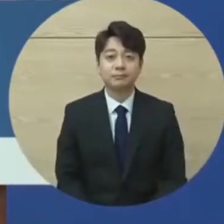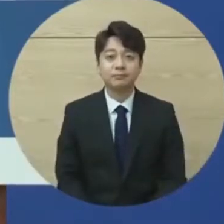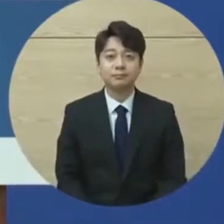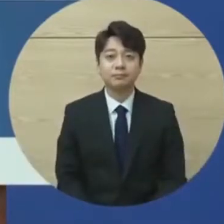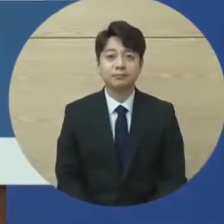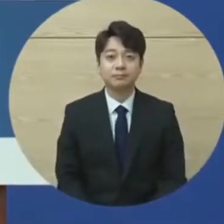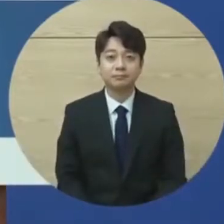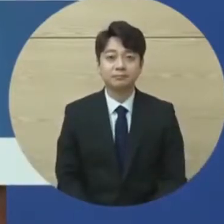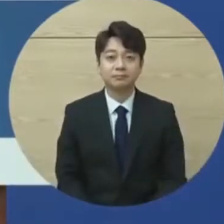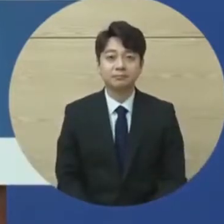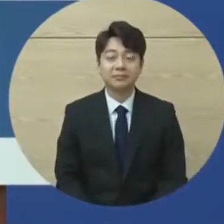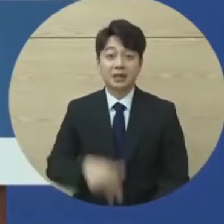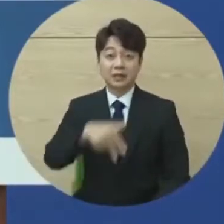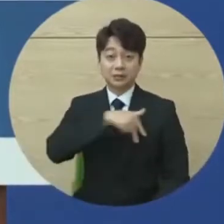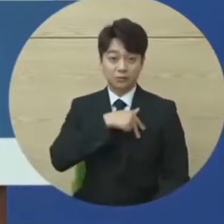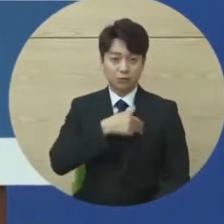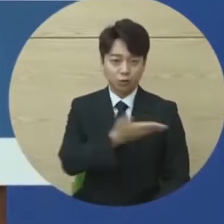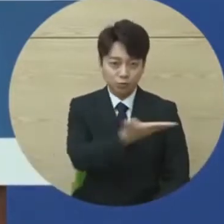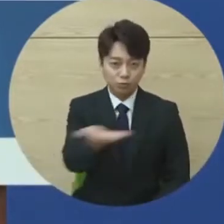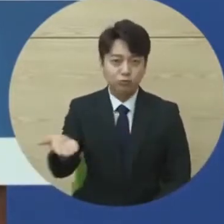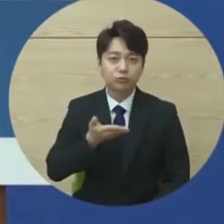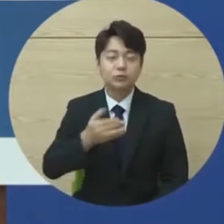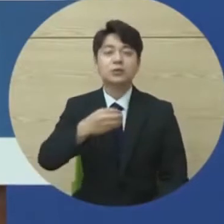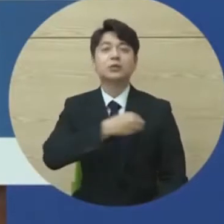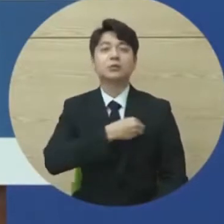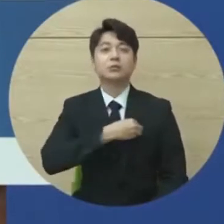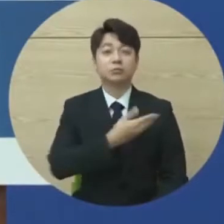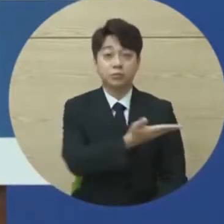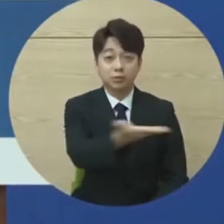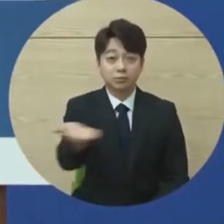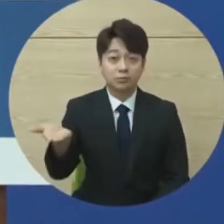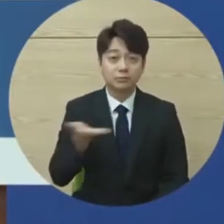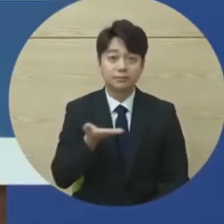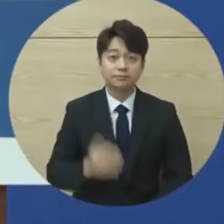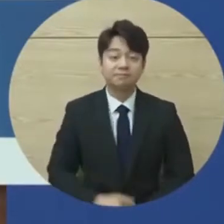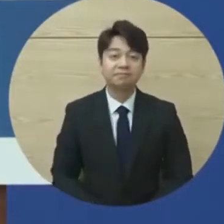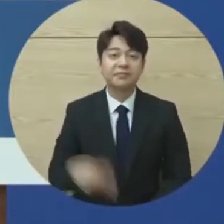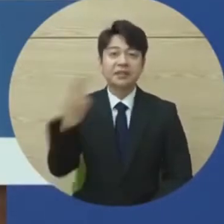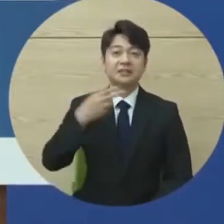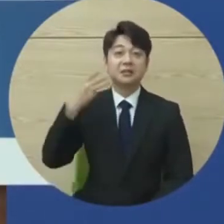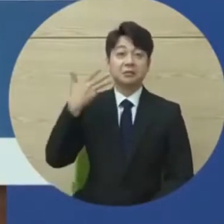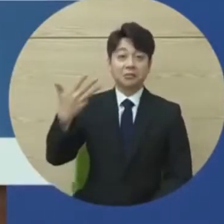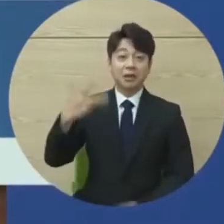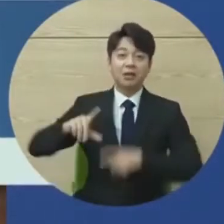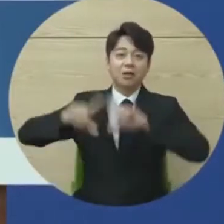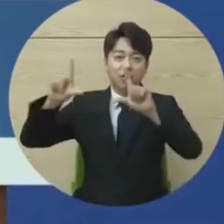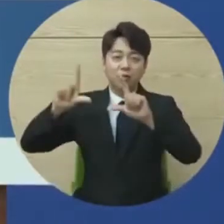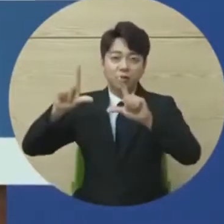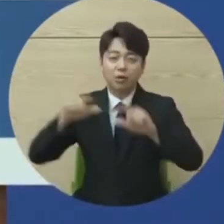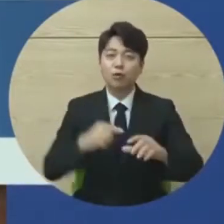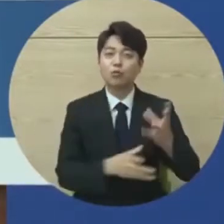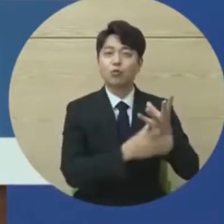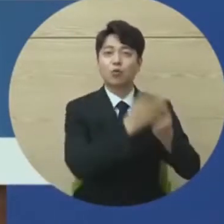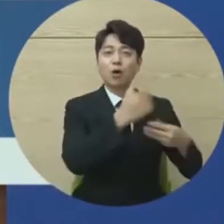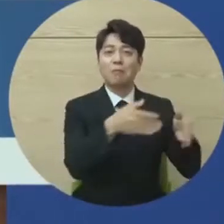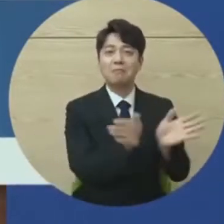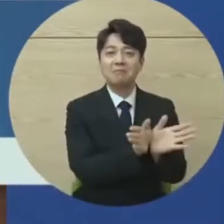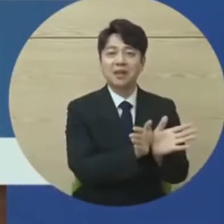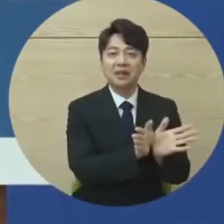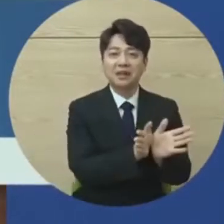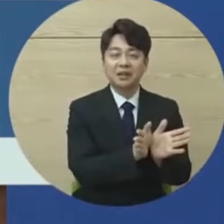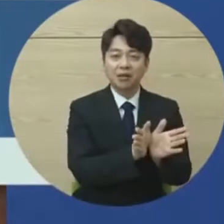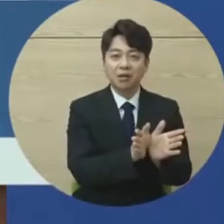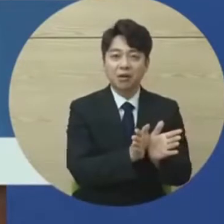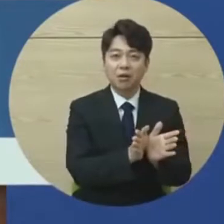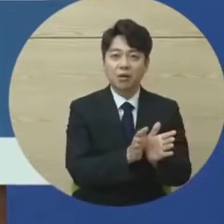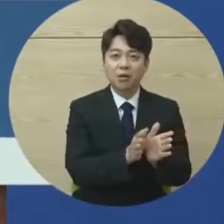존경하는 대의원 여러분, 당원 동지 여러분, 2008년 미통당의 안방이었던 경기도